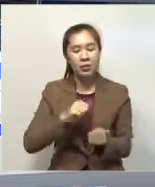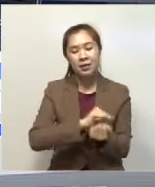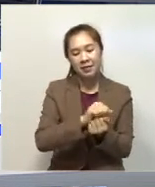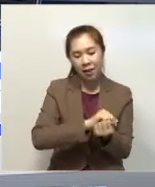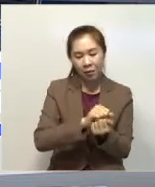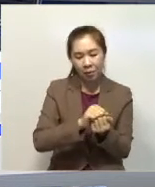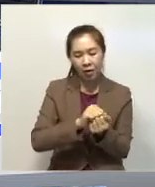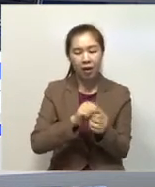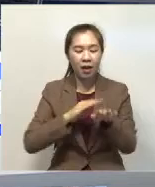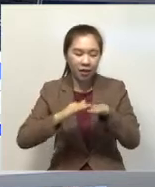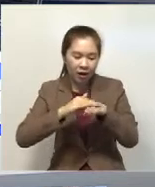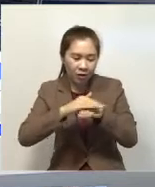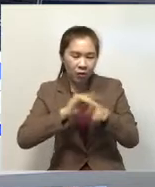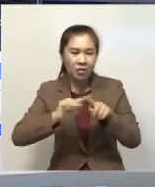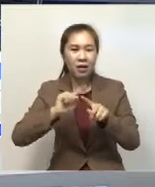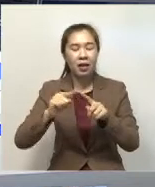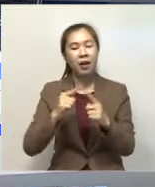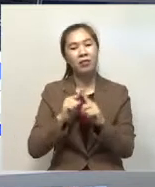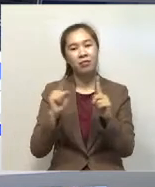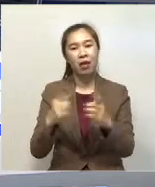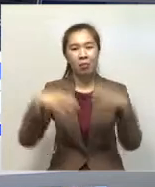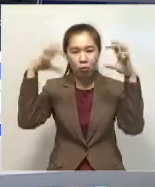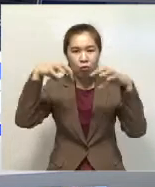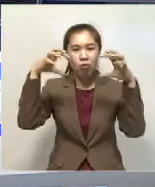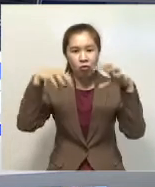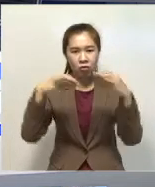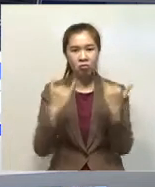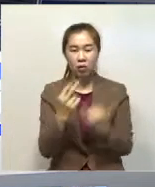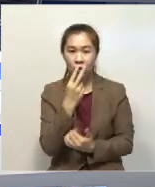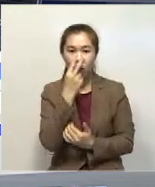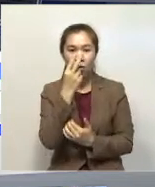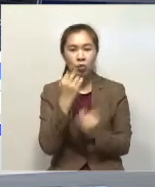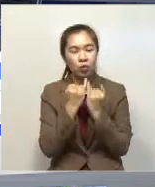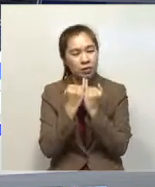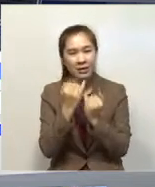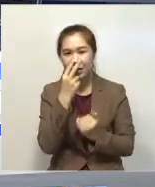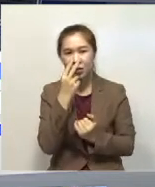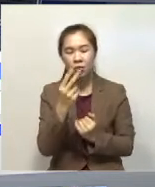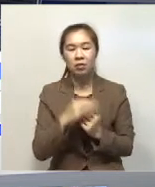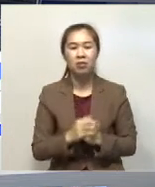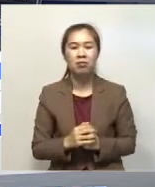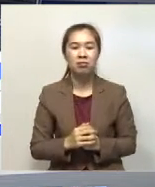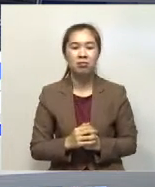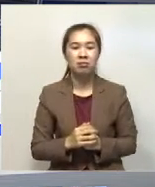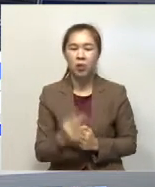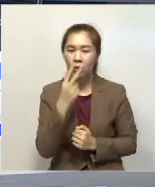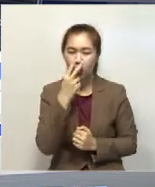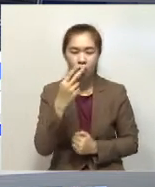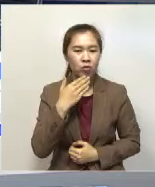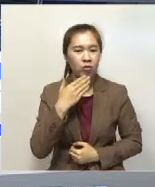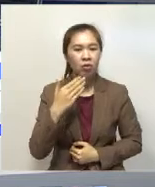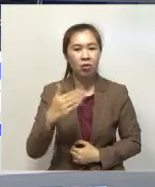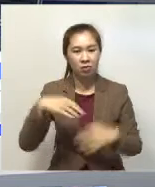แต่สุดท้ายก็เจอฝนลงมากระหน่ำเพราะฉะนั้นเป็นแบบนี้เนี่ยต้องติดตามพยากรณ์อากาศกันอย่างใกล้ชิดนะคะประมาทหรือว่าเผลอไม่ได้เลย